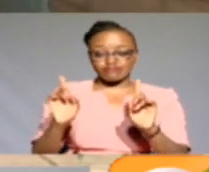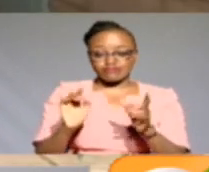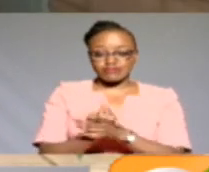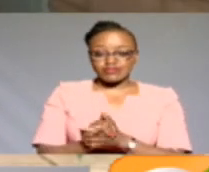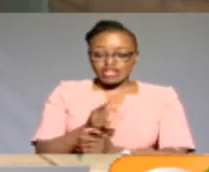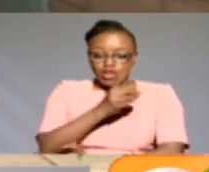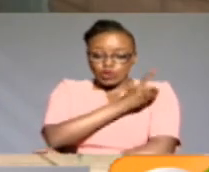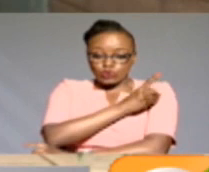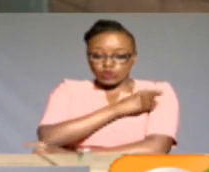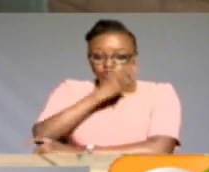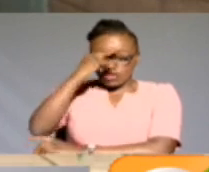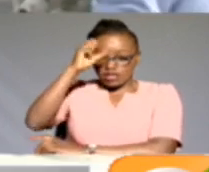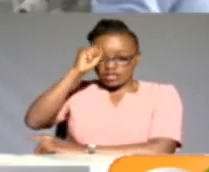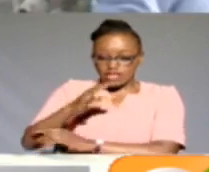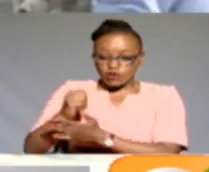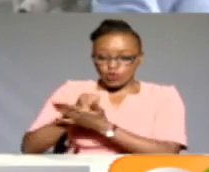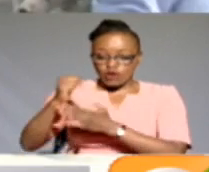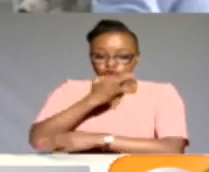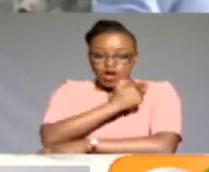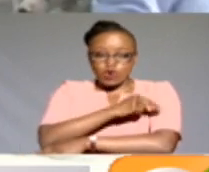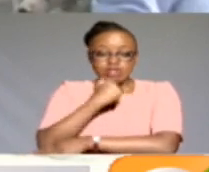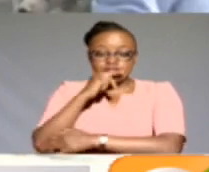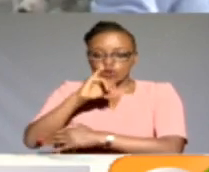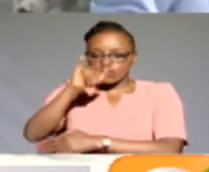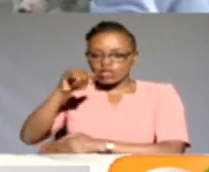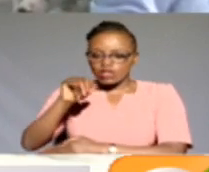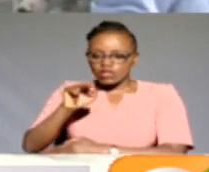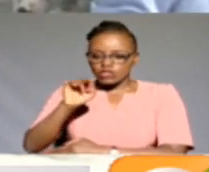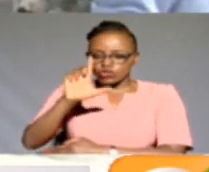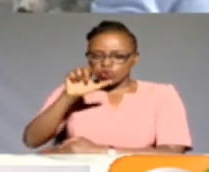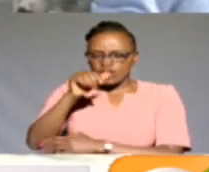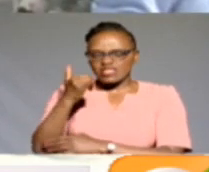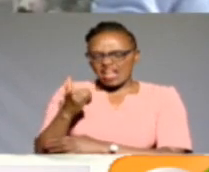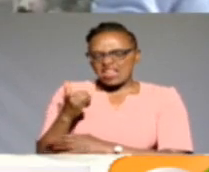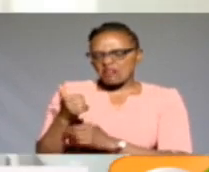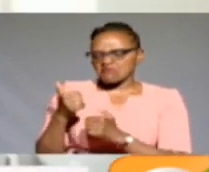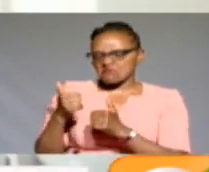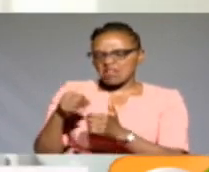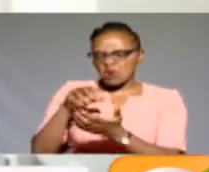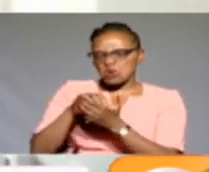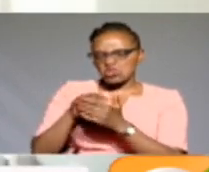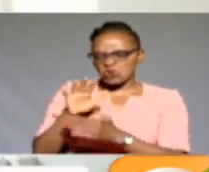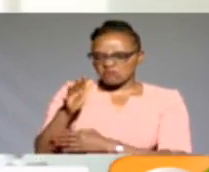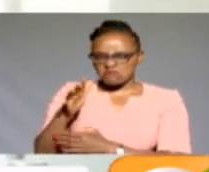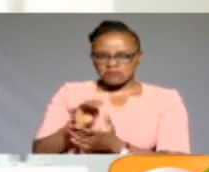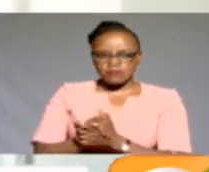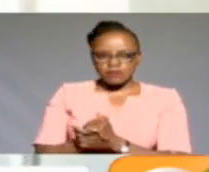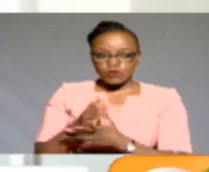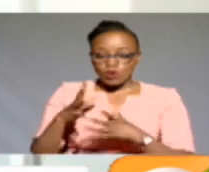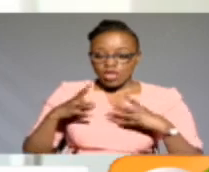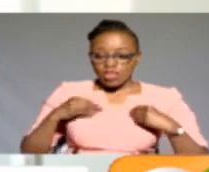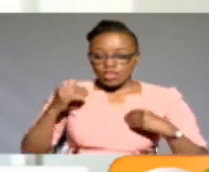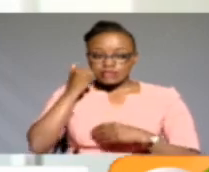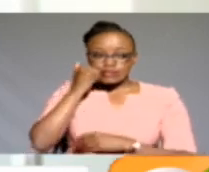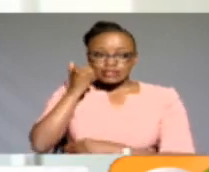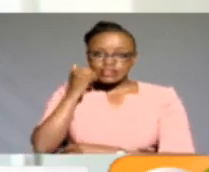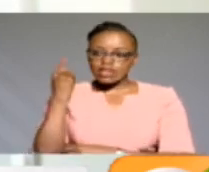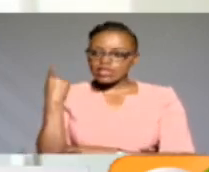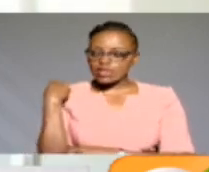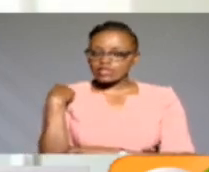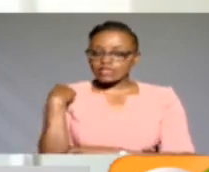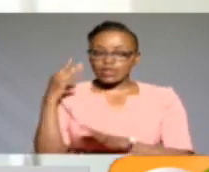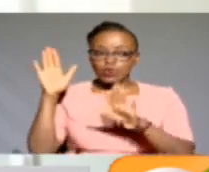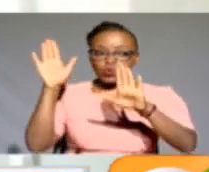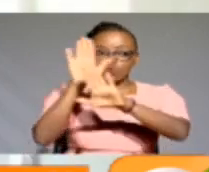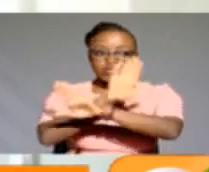Doctors at the Kajiado Referral Hospital say Julius was now in a stable condition. Tulipokea mgonjwa huyu jana